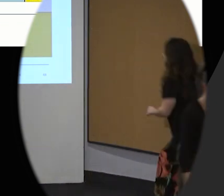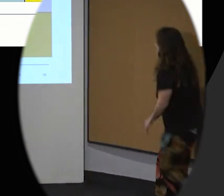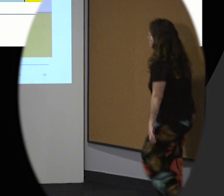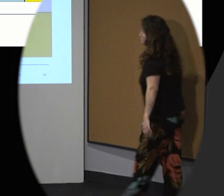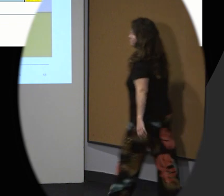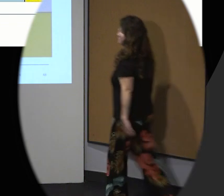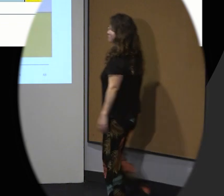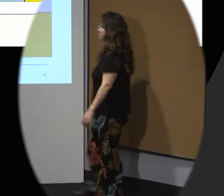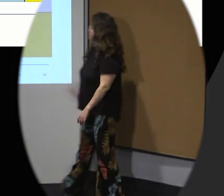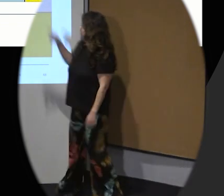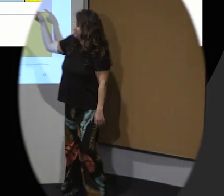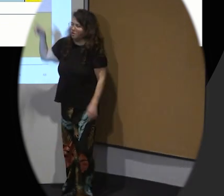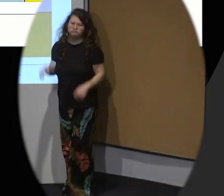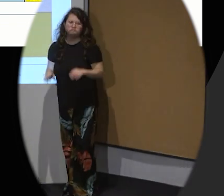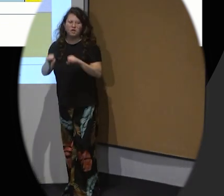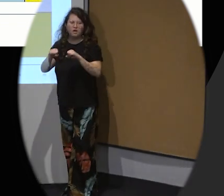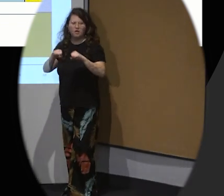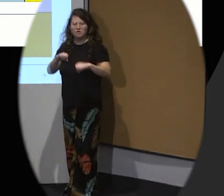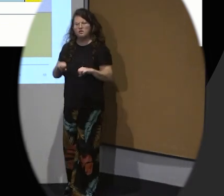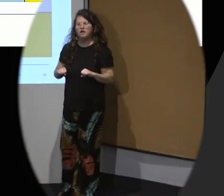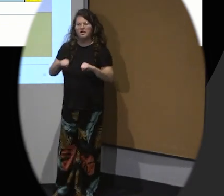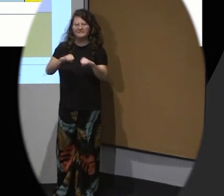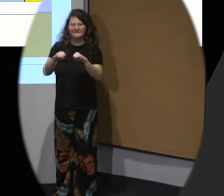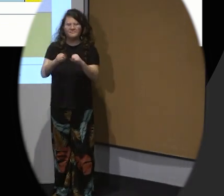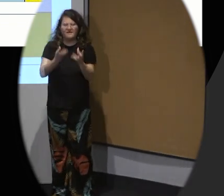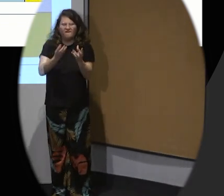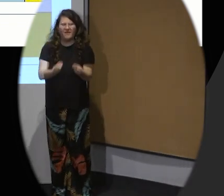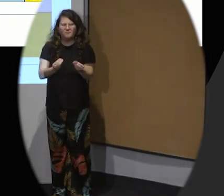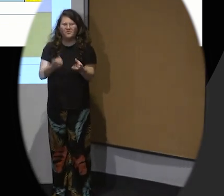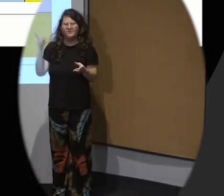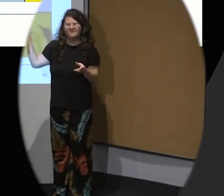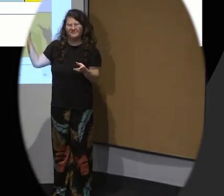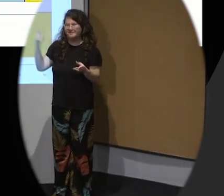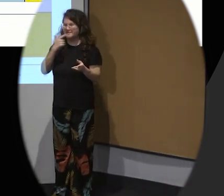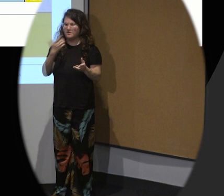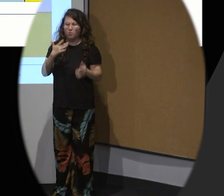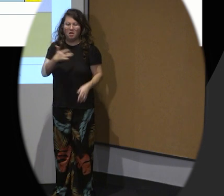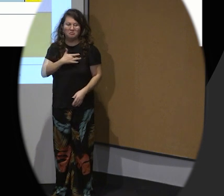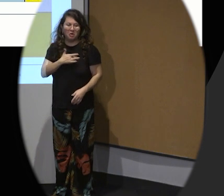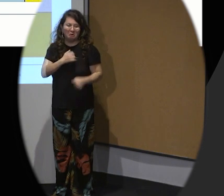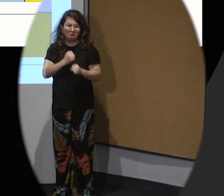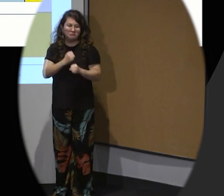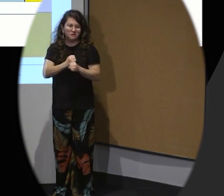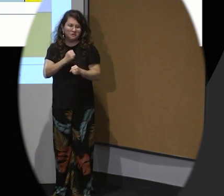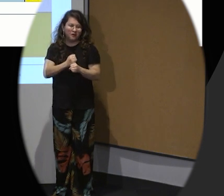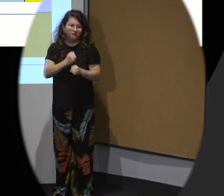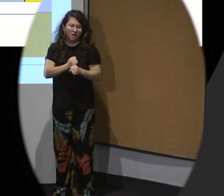des dynamiques faibles. Ça va être finalement des systèmes qui ne vont pas forcément faire travailler le cardio ou pas sur des efforts très longs. Ça va